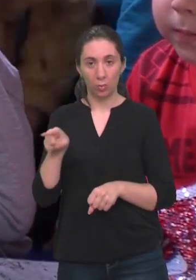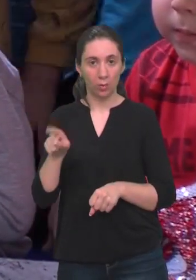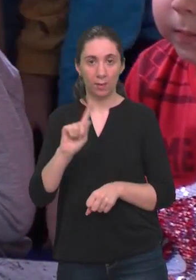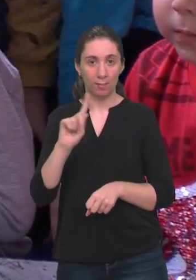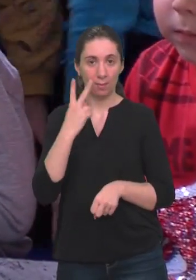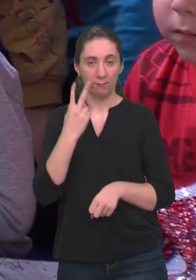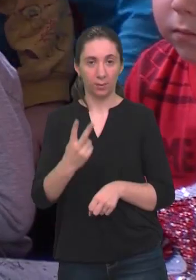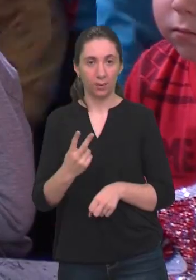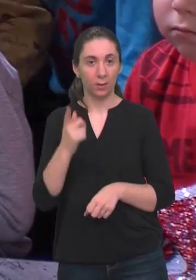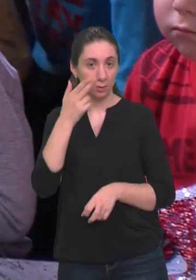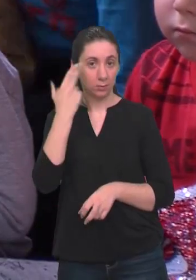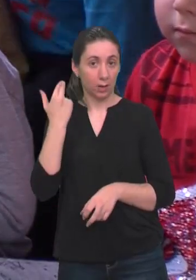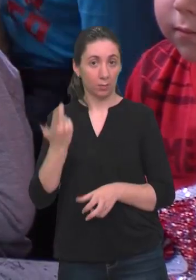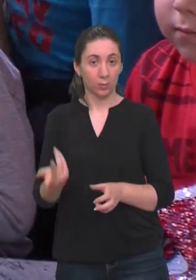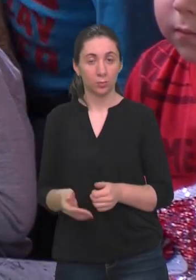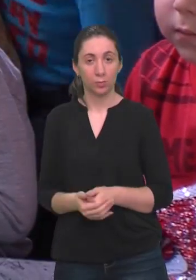vide, slijepi su.